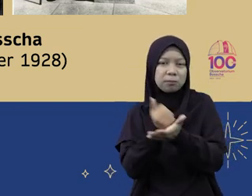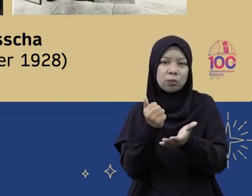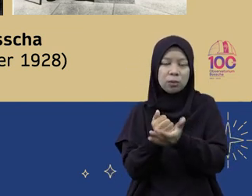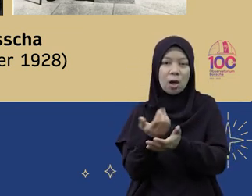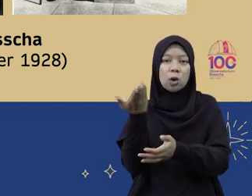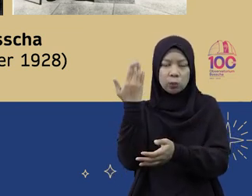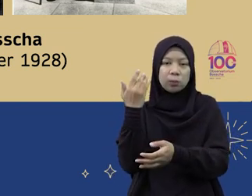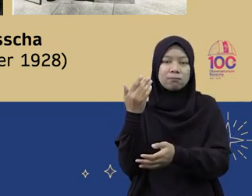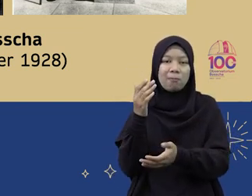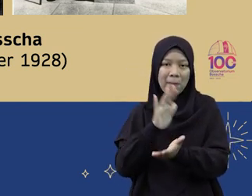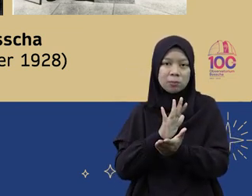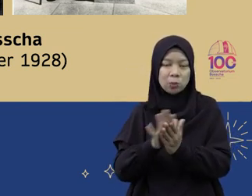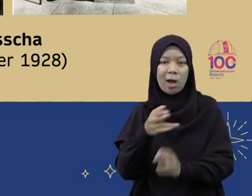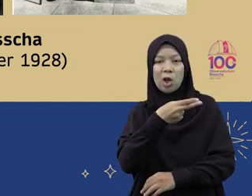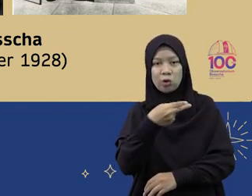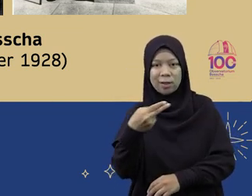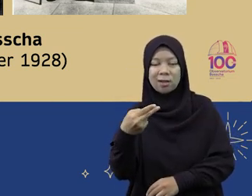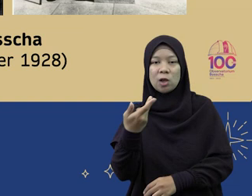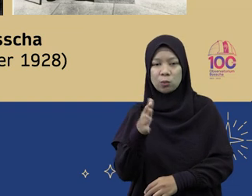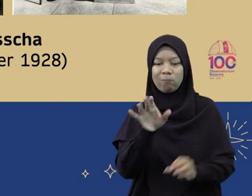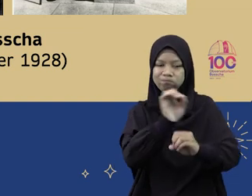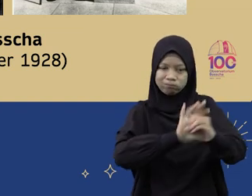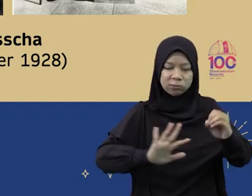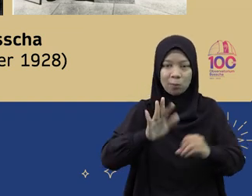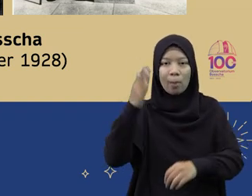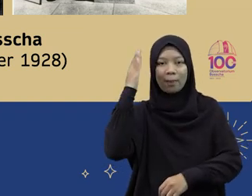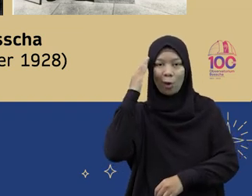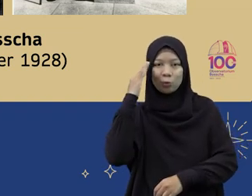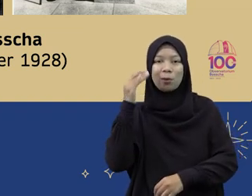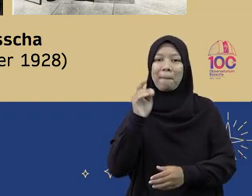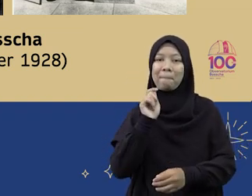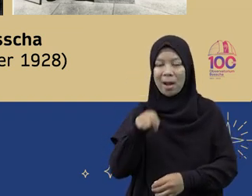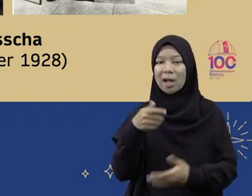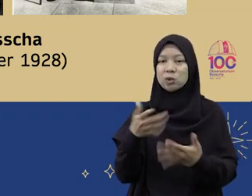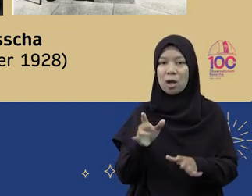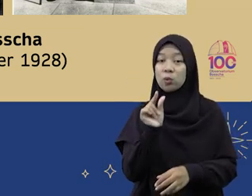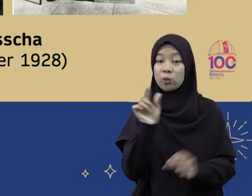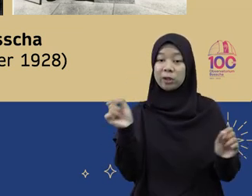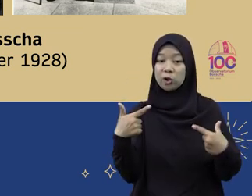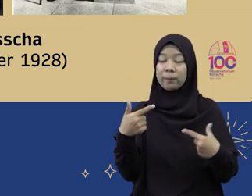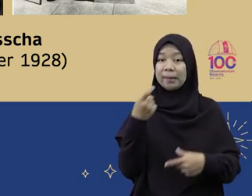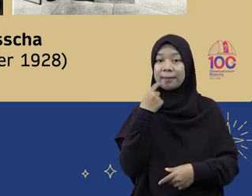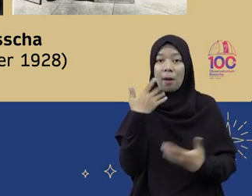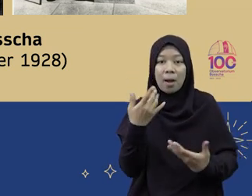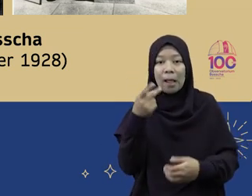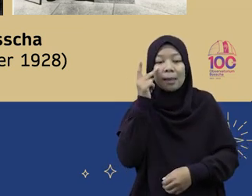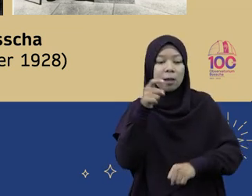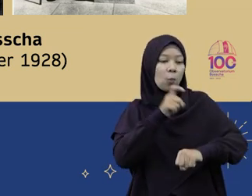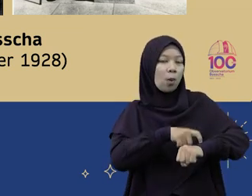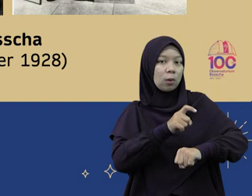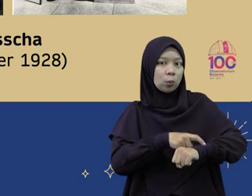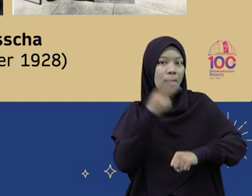bangsa Indonesia ini ya di seluruh nusantara dalam menjalankan hidup mengenali waktu musim